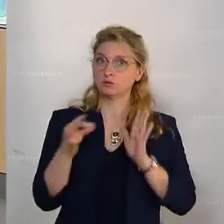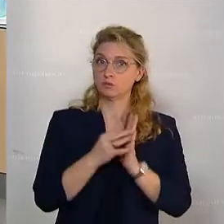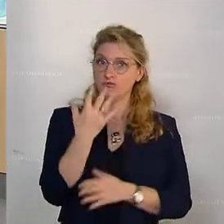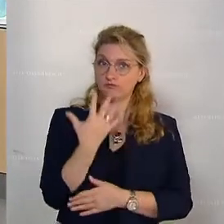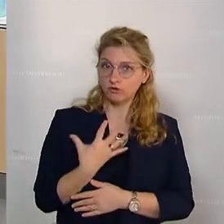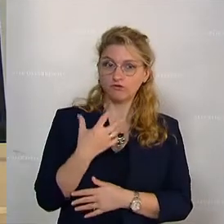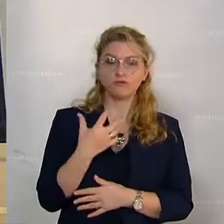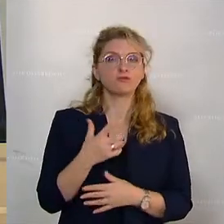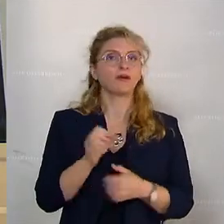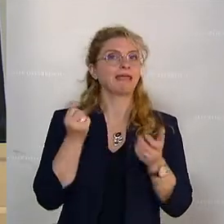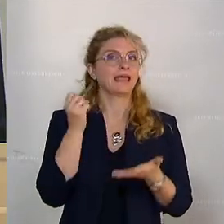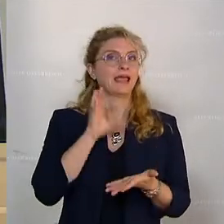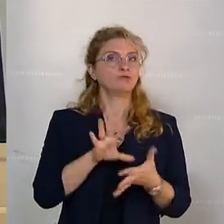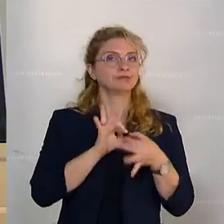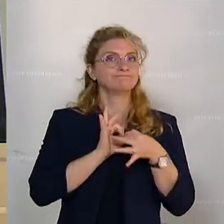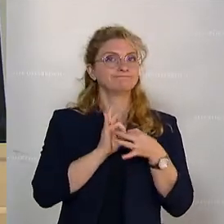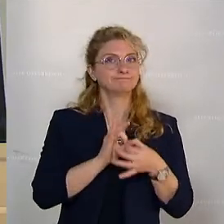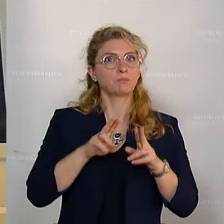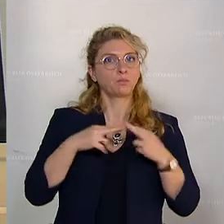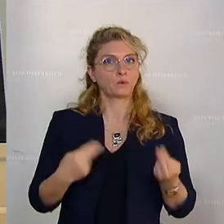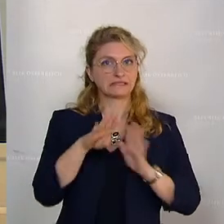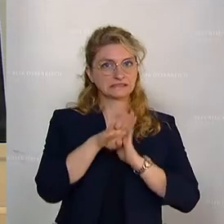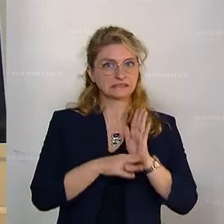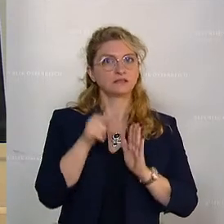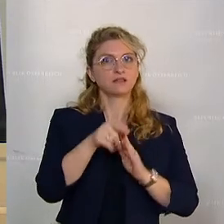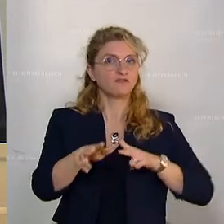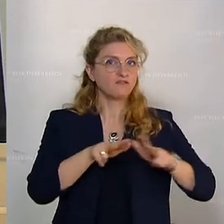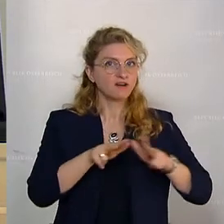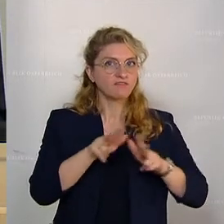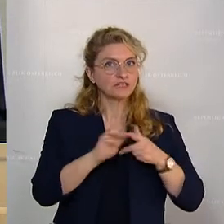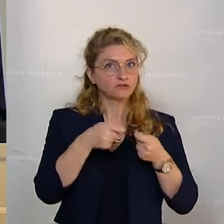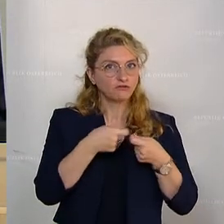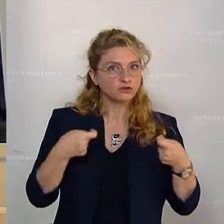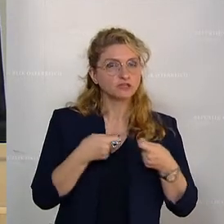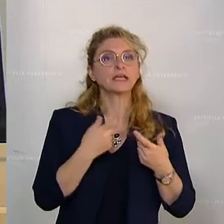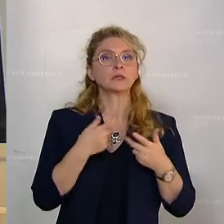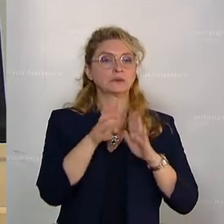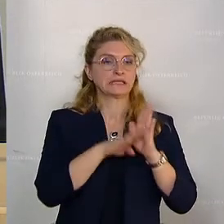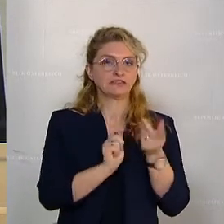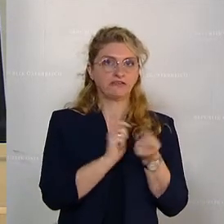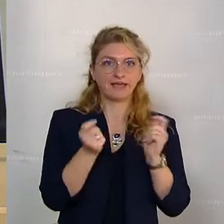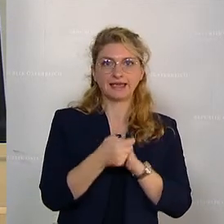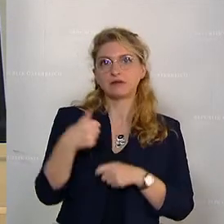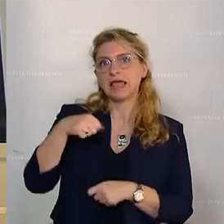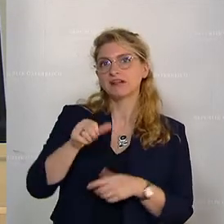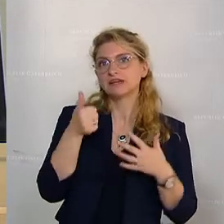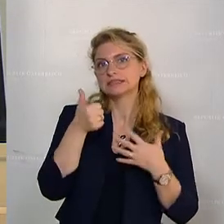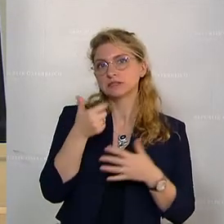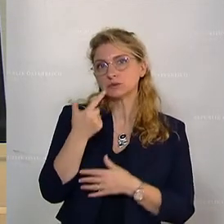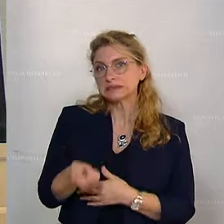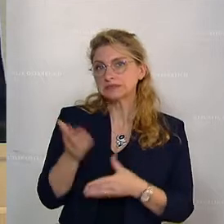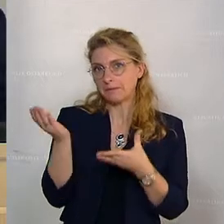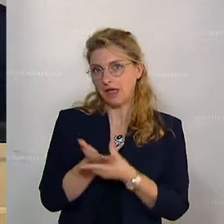Entwurf betreffend ein Bundesgesetz, mit dem das Verwaltungsvollstreckungsgesetz geändert wird in 1176 der